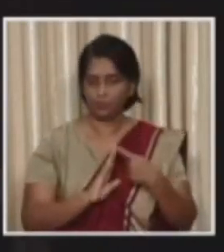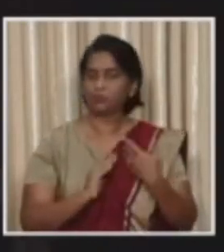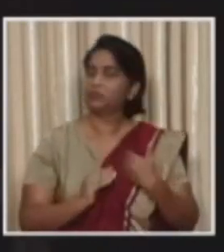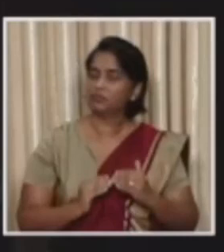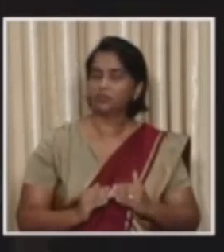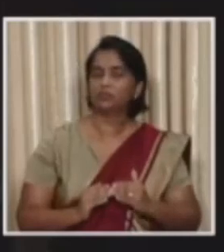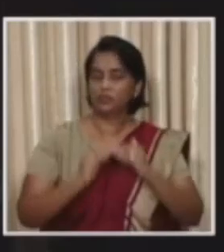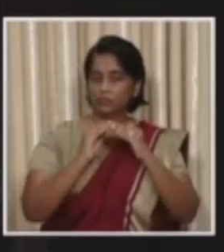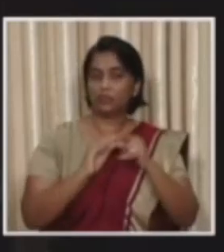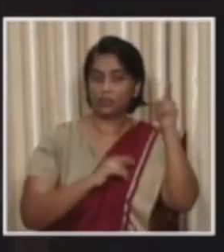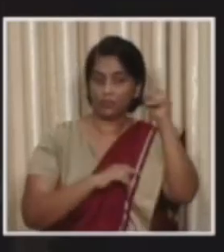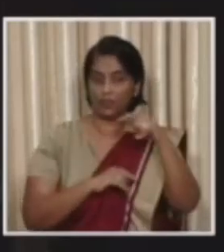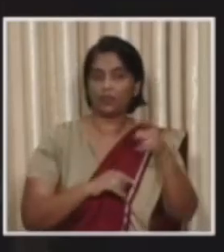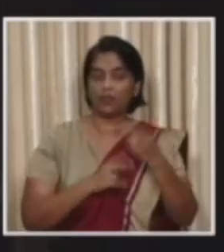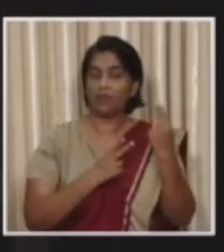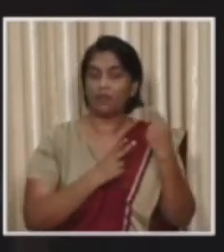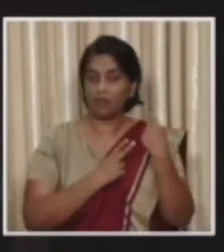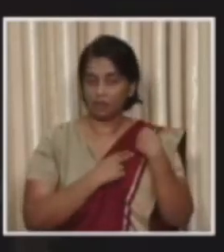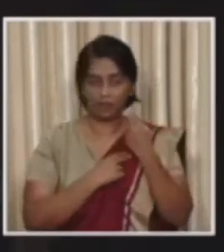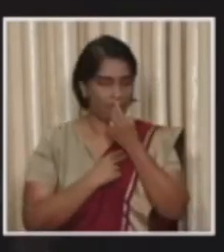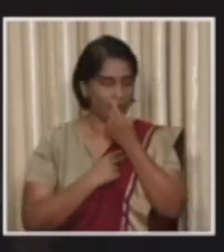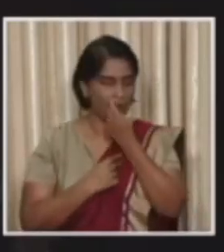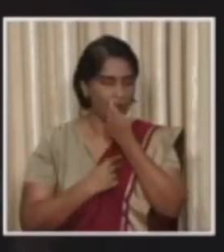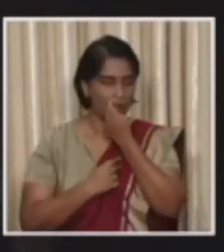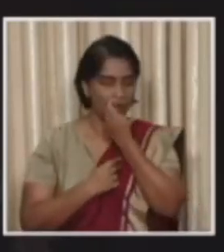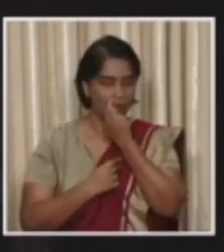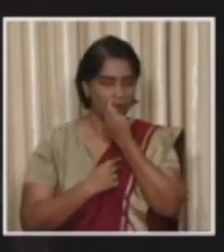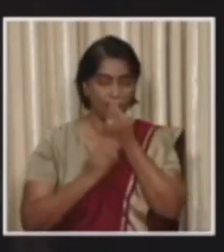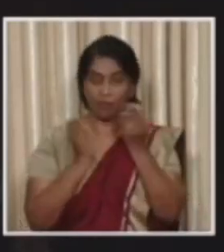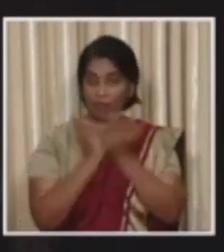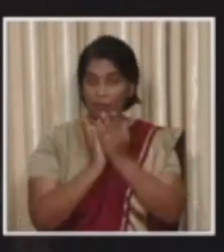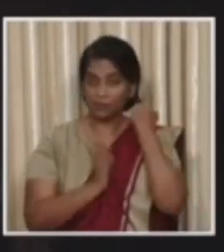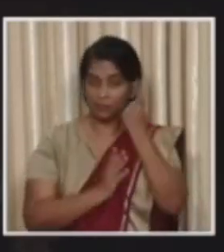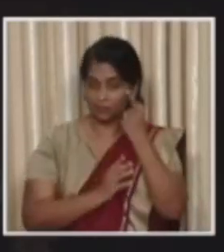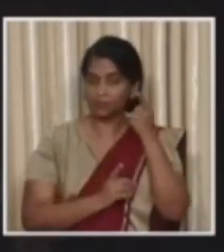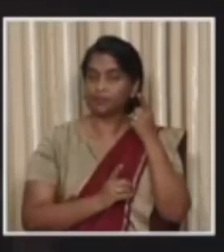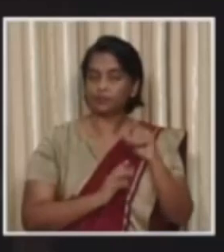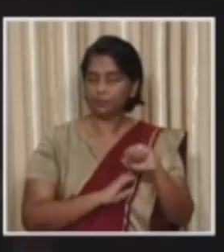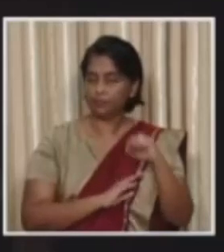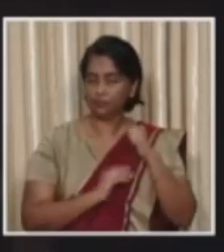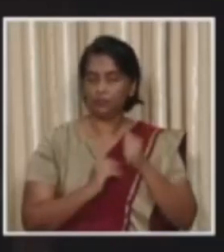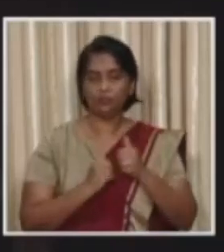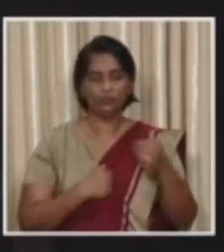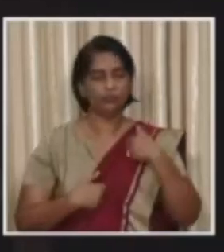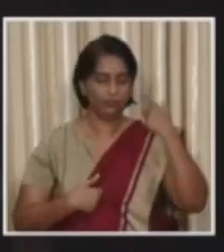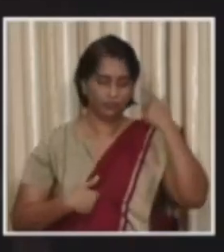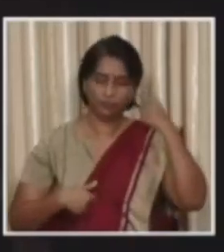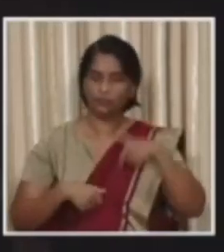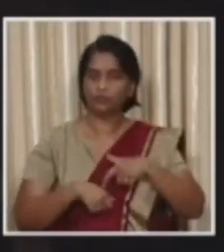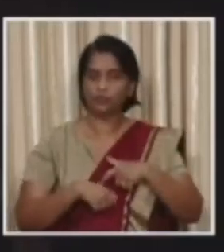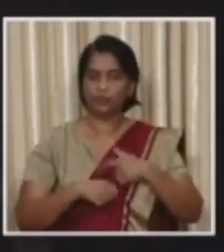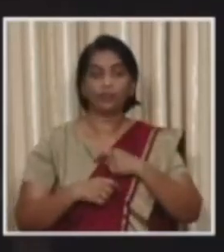ஆகையினாலே இந்த நாளிலே நீங்கள் படித்து கொள்ளும் பாடம் உங்களுக்கு ஒரு ஊந்தலாக இருக்க வேண்டும் என்று நான் துவா கேட்டுக்கொள்கின்றேன்.